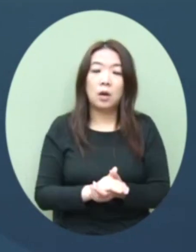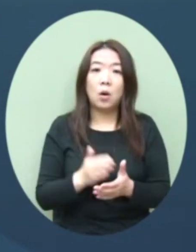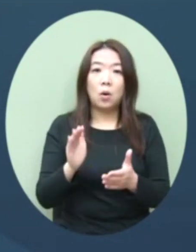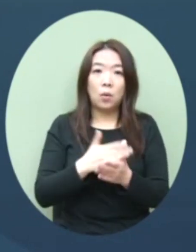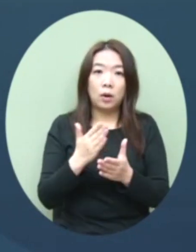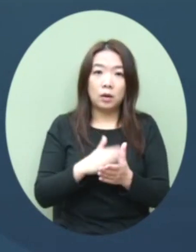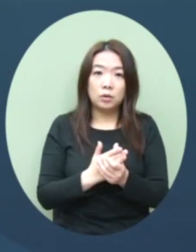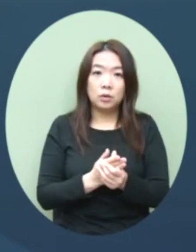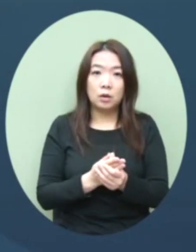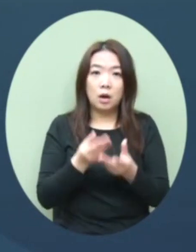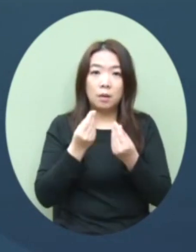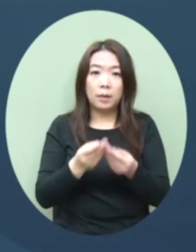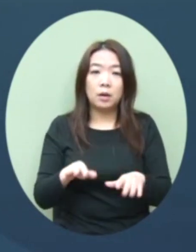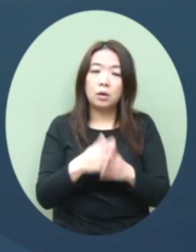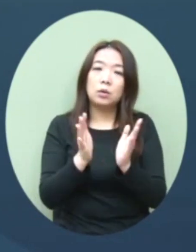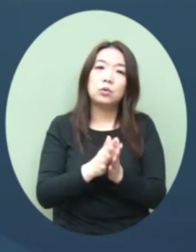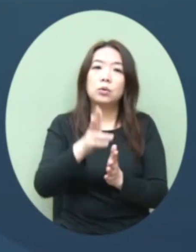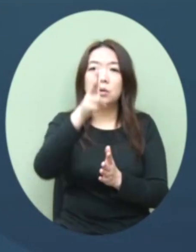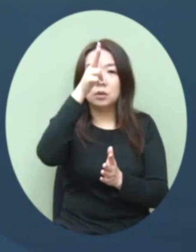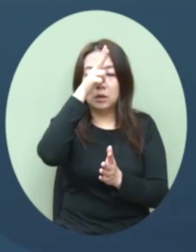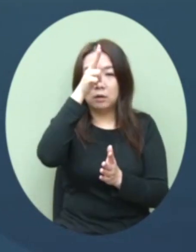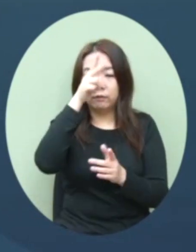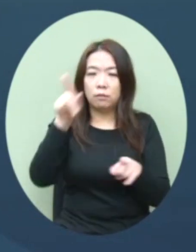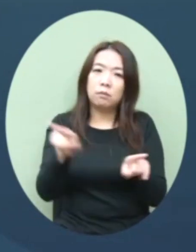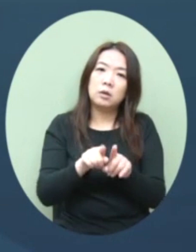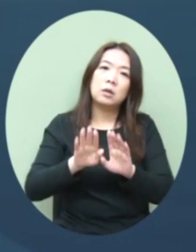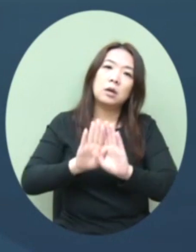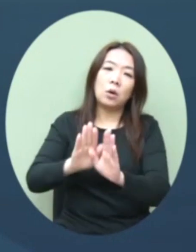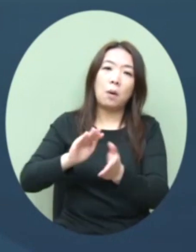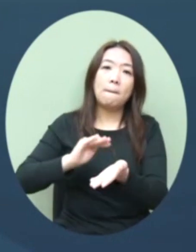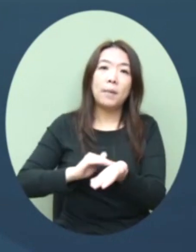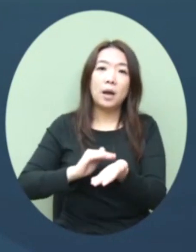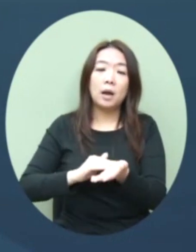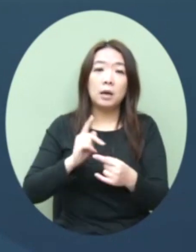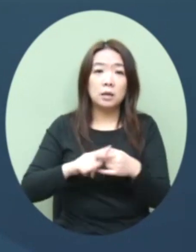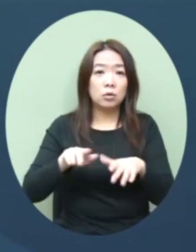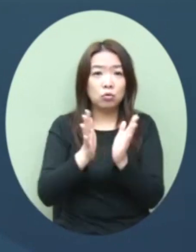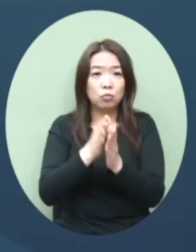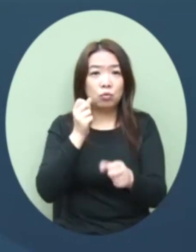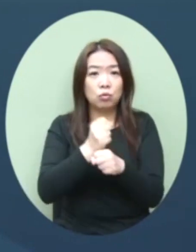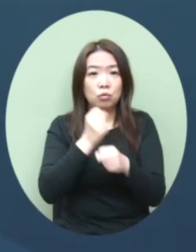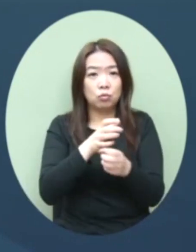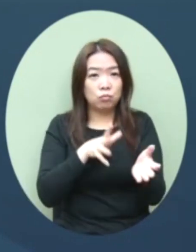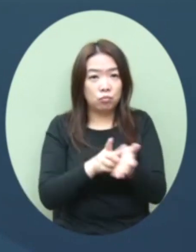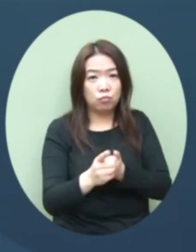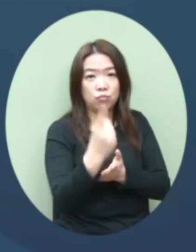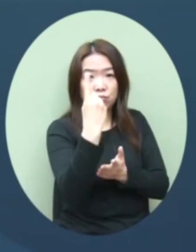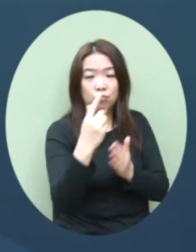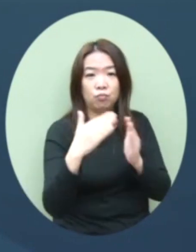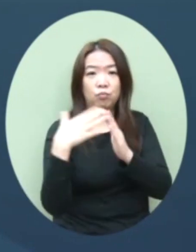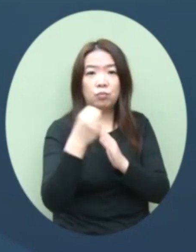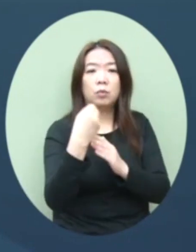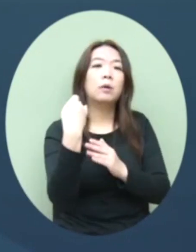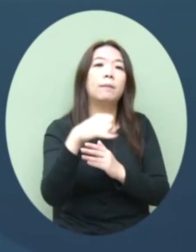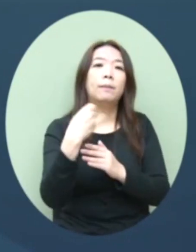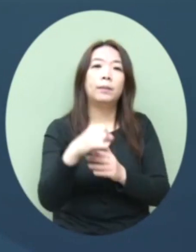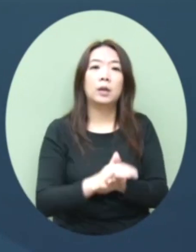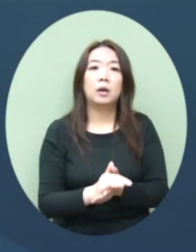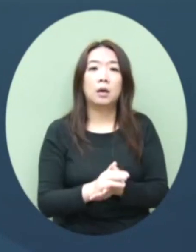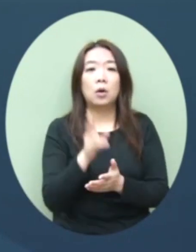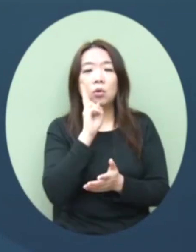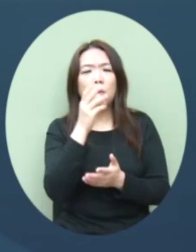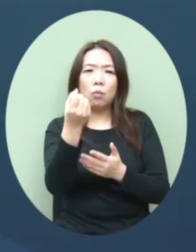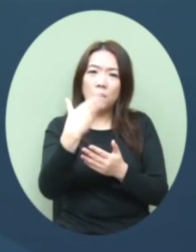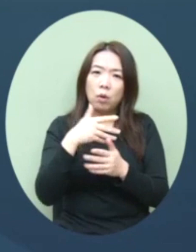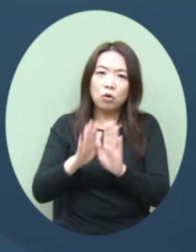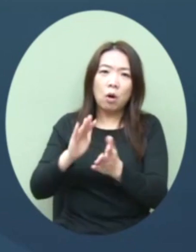令到全政府去抗疫我們不能夠把所有工作都交給一個局長你可以說抗疫就是食物及